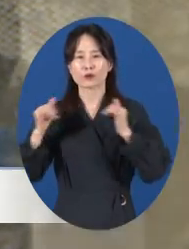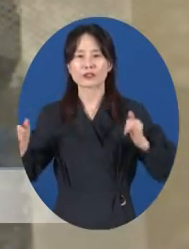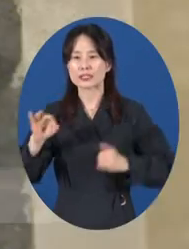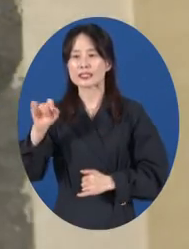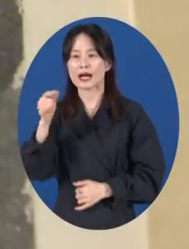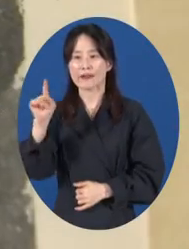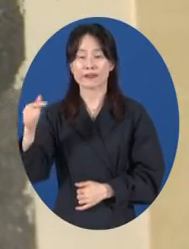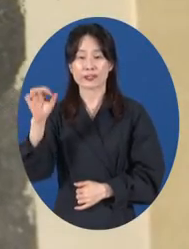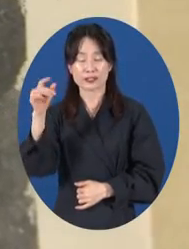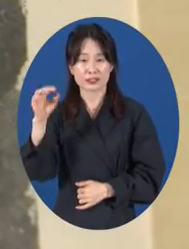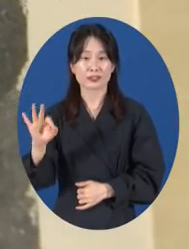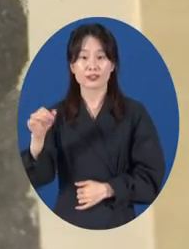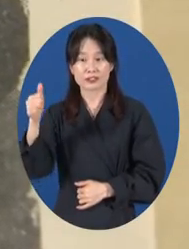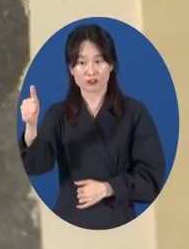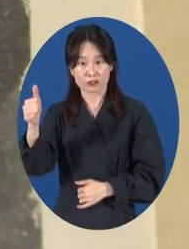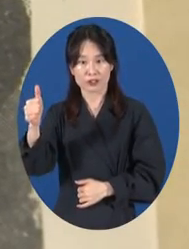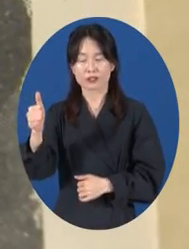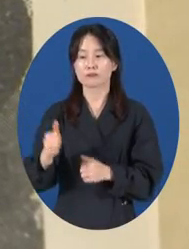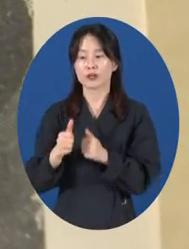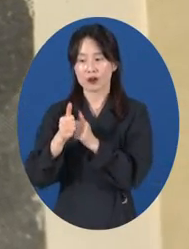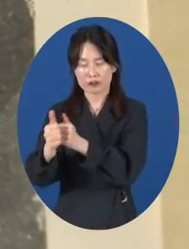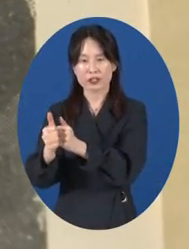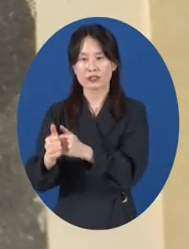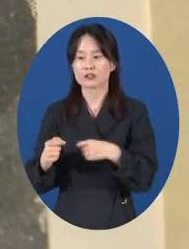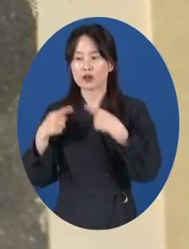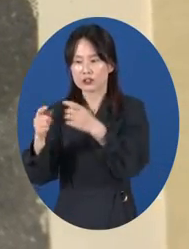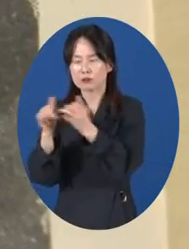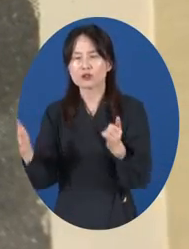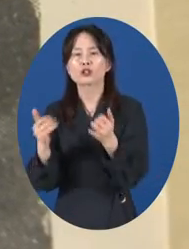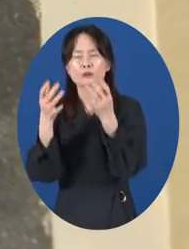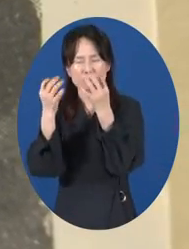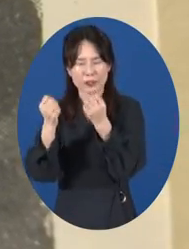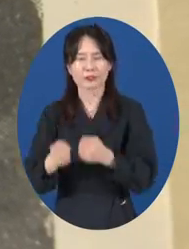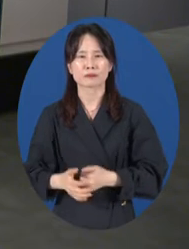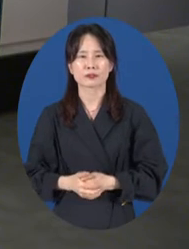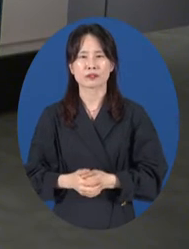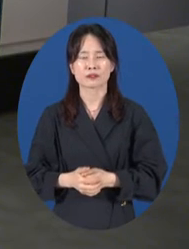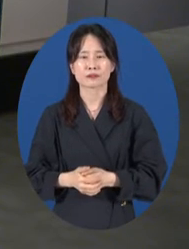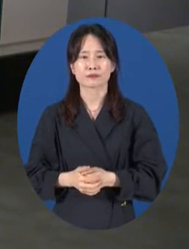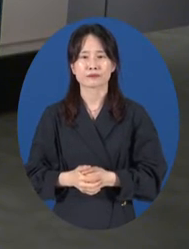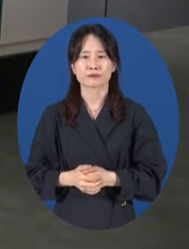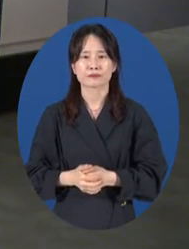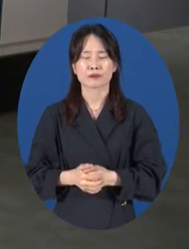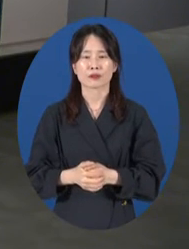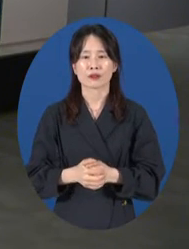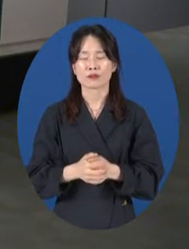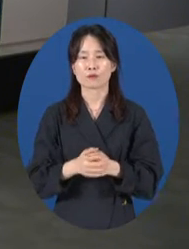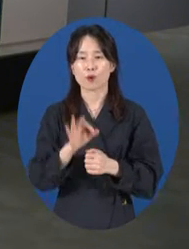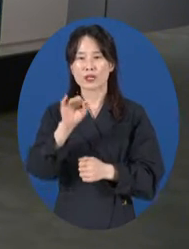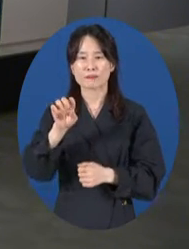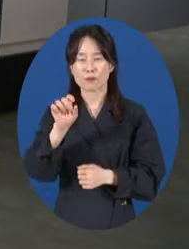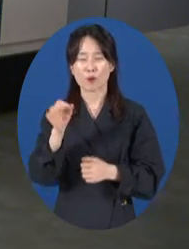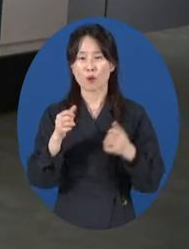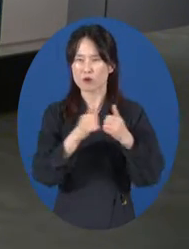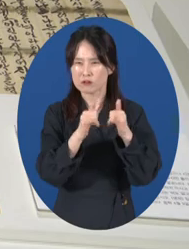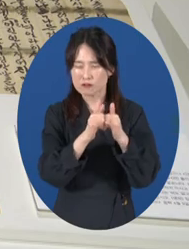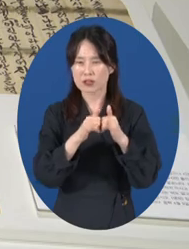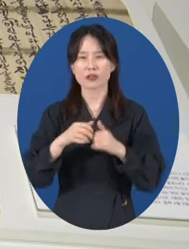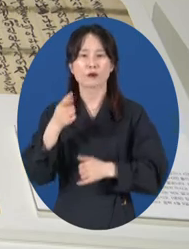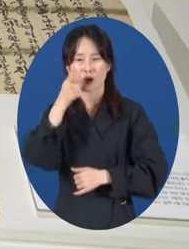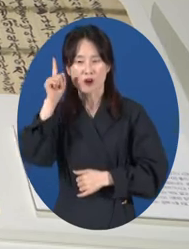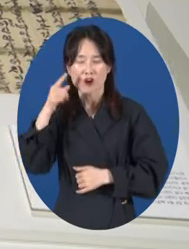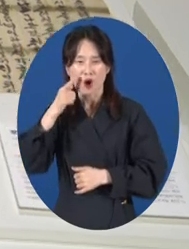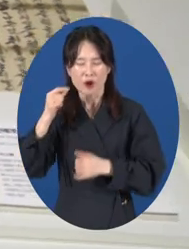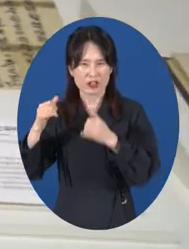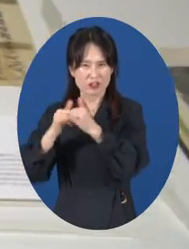선생. 분사자가 뒤따르며 의병전쟁의 계기가 되었습니다. 임오군란과 청일전쟁, 러일전쟁,